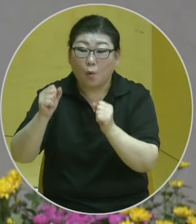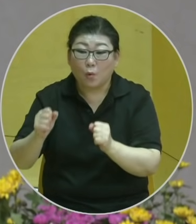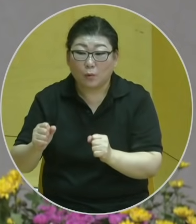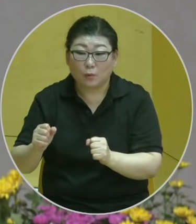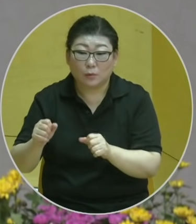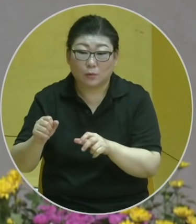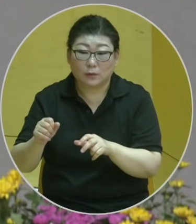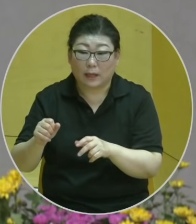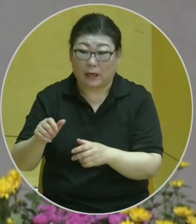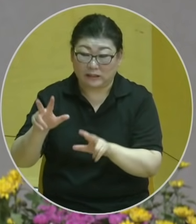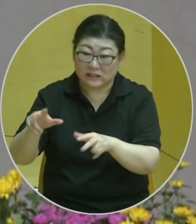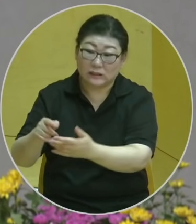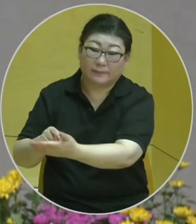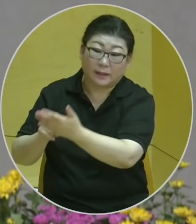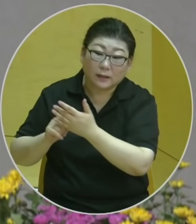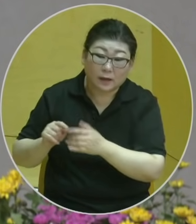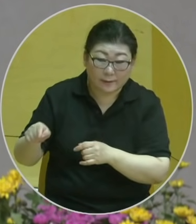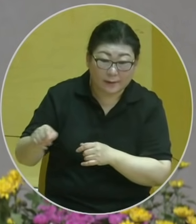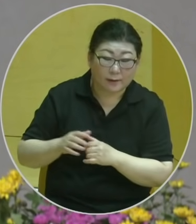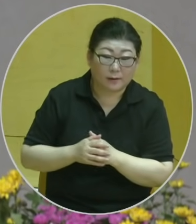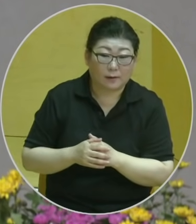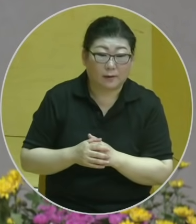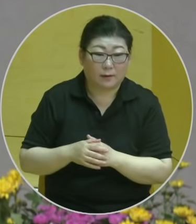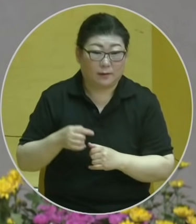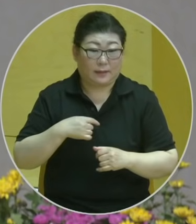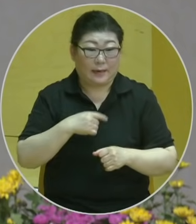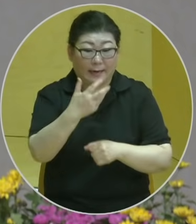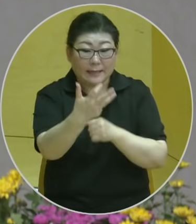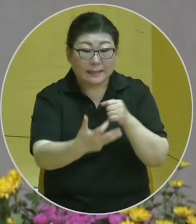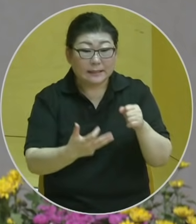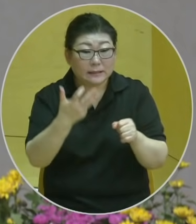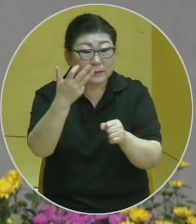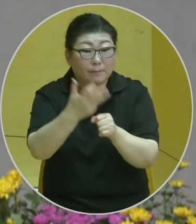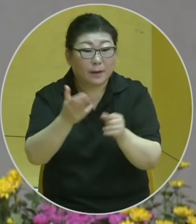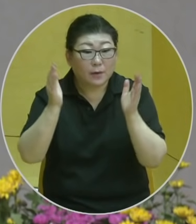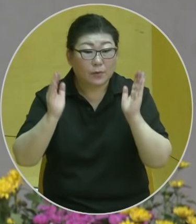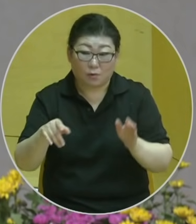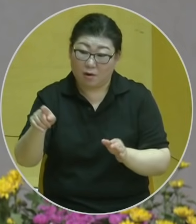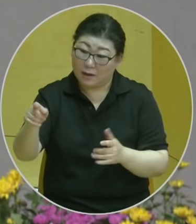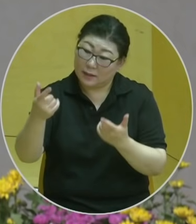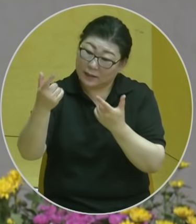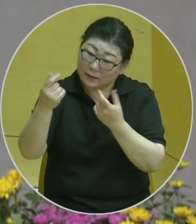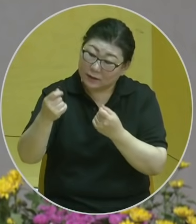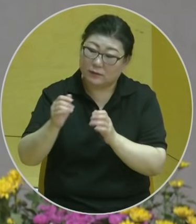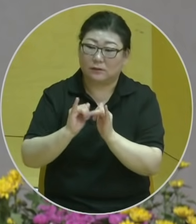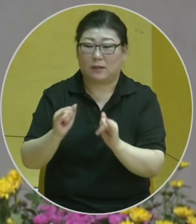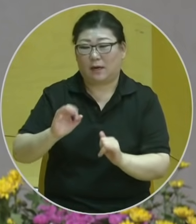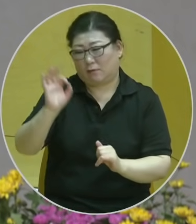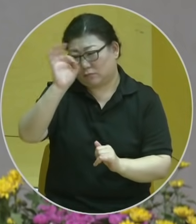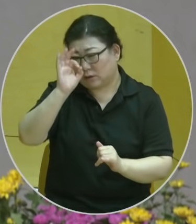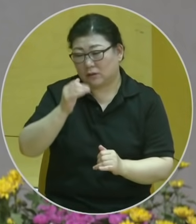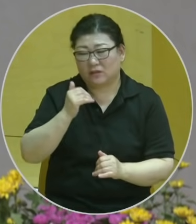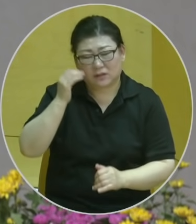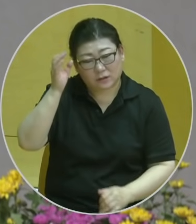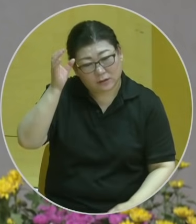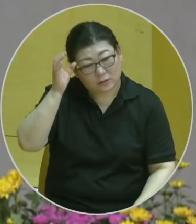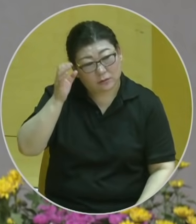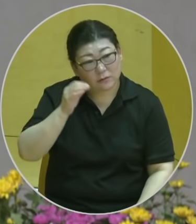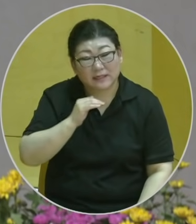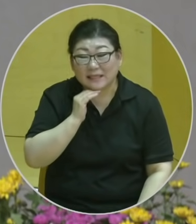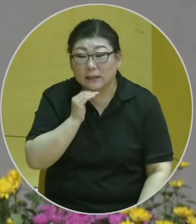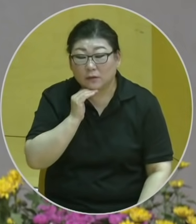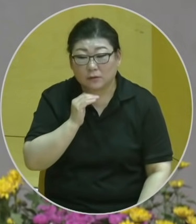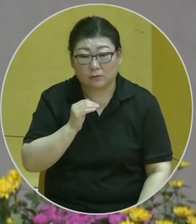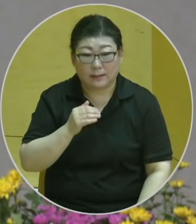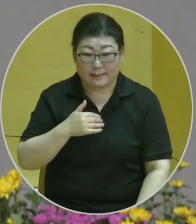나타났냐고. 나는 18년 동안 당신을, 당신 같은 사람을 찾아서 기다렸다고. 나와